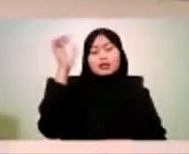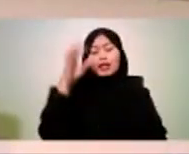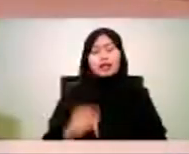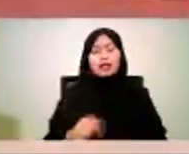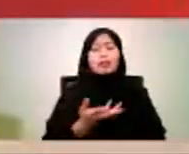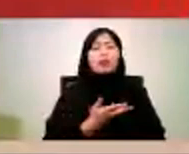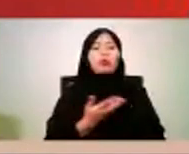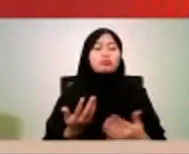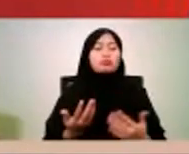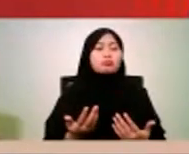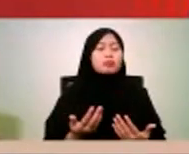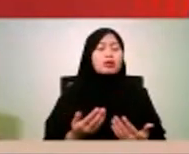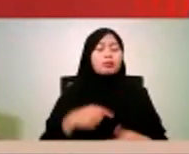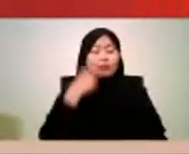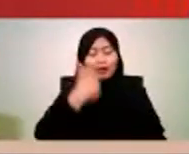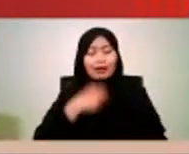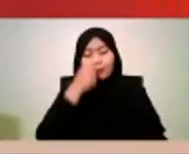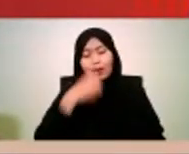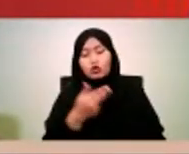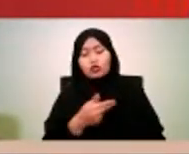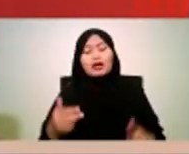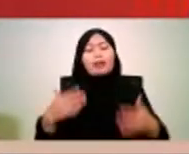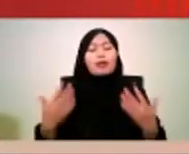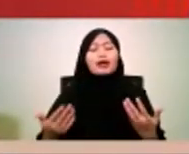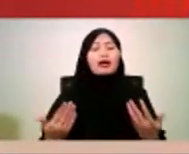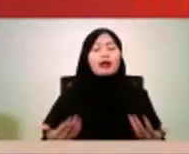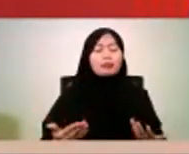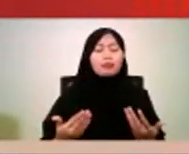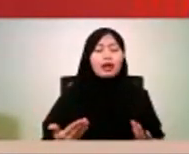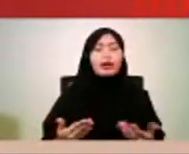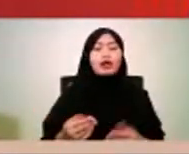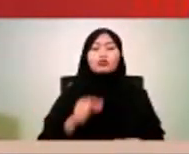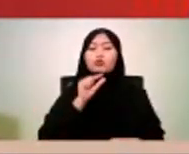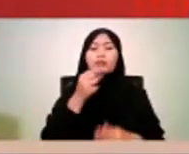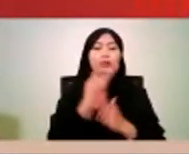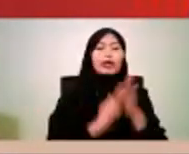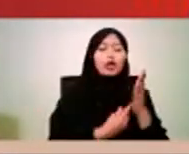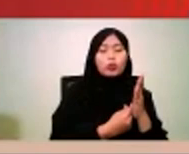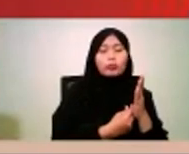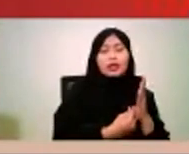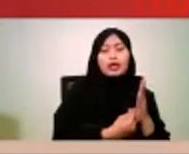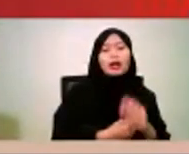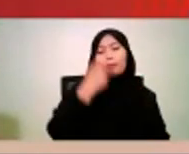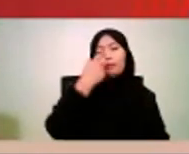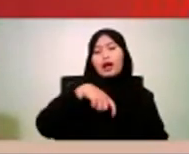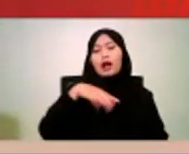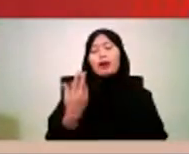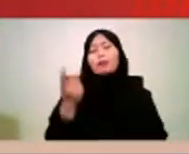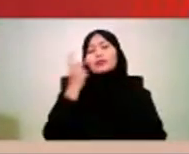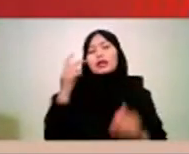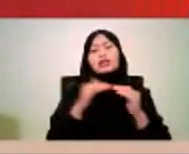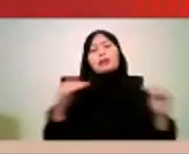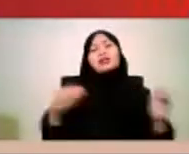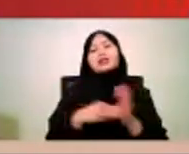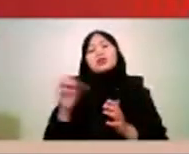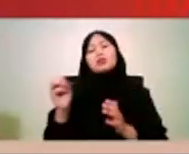Bagaimana peran Bank Indonesia dalam perekonomian perekonomian kita ini sangat penting yaitu Peran bank Indonesia dalam menjaga stabilitas moneter